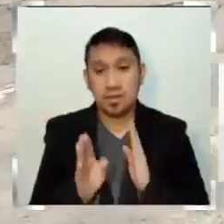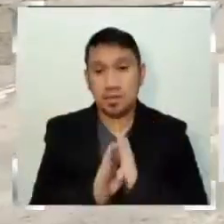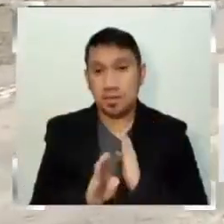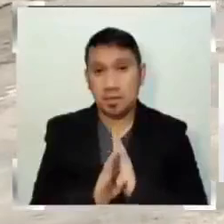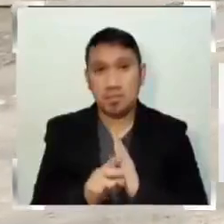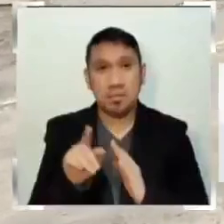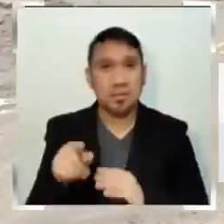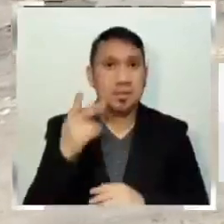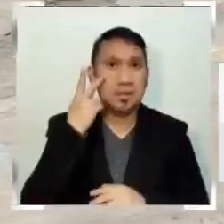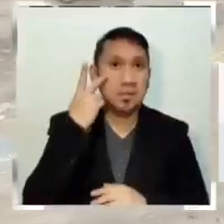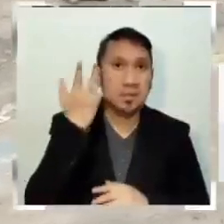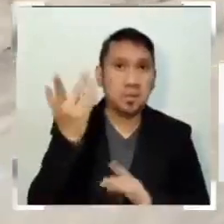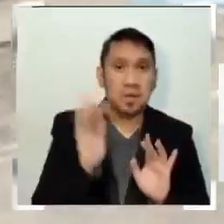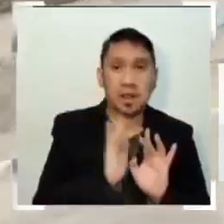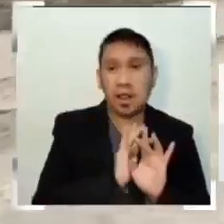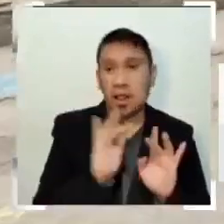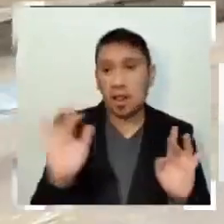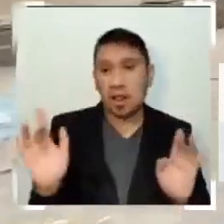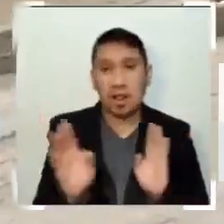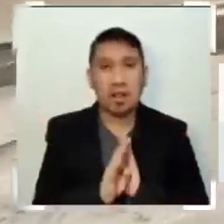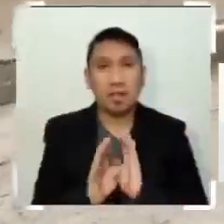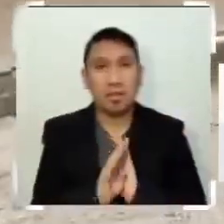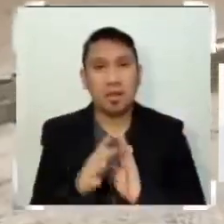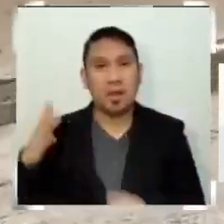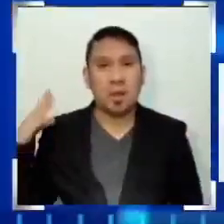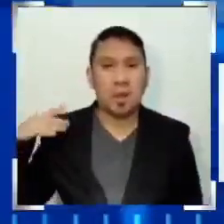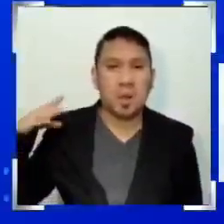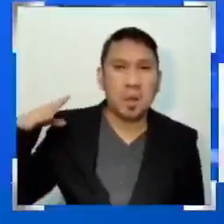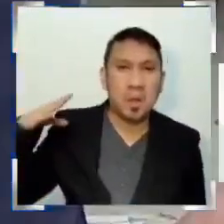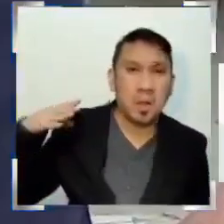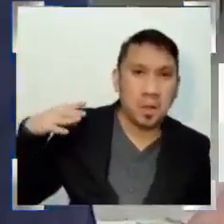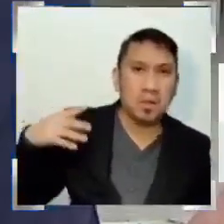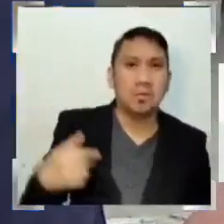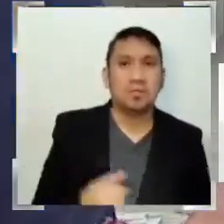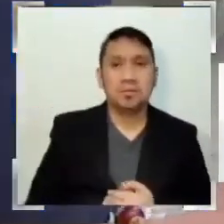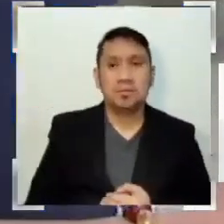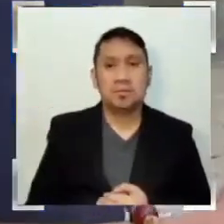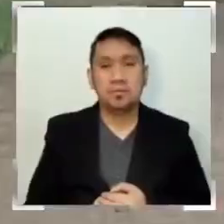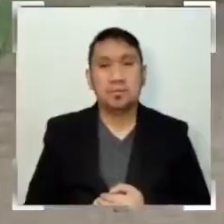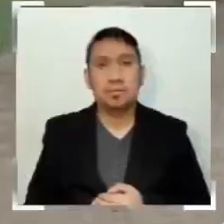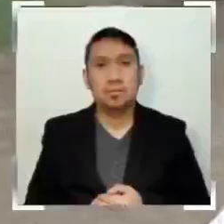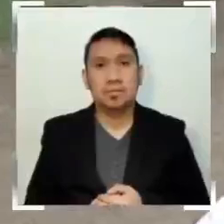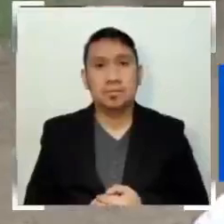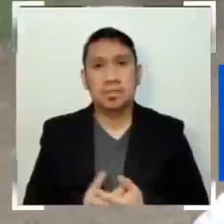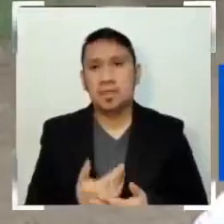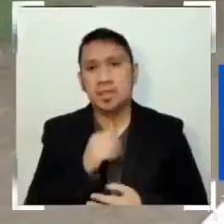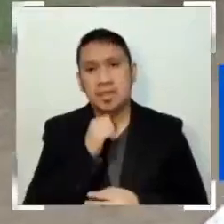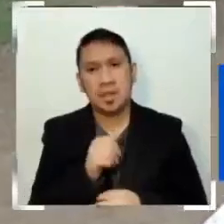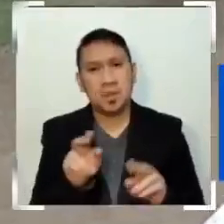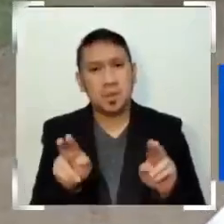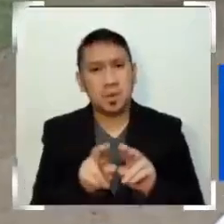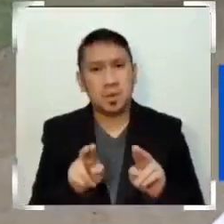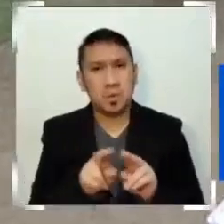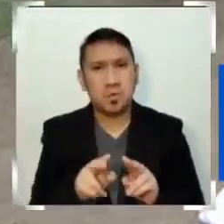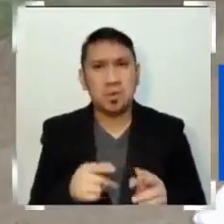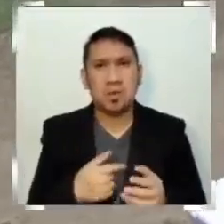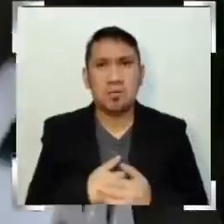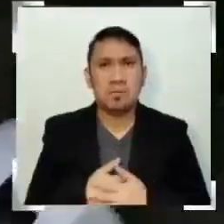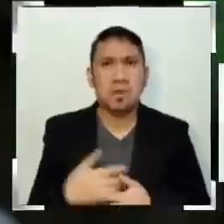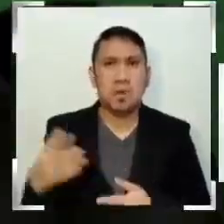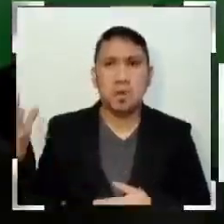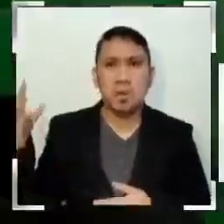mata ng estudyanteng si Gabriel kahihintay ng bus. Unusual po siya. Nag-opt ako mag-bus dahil mas mura